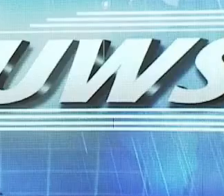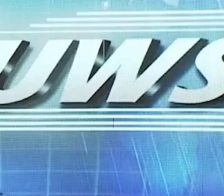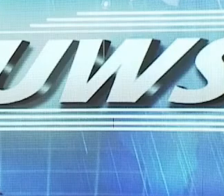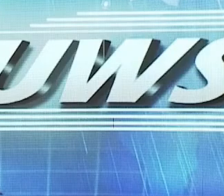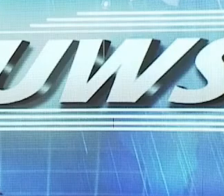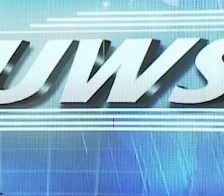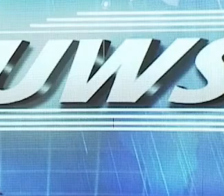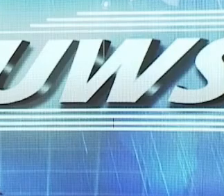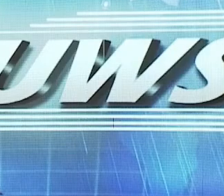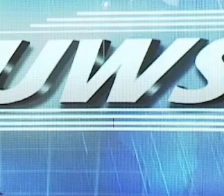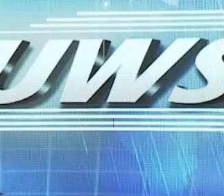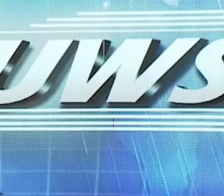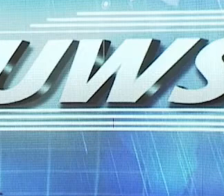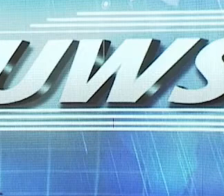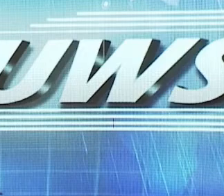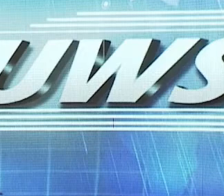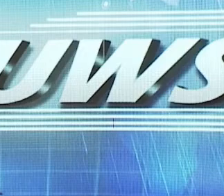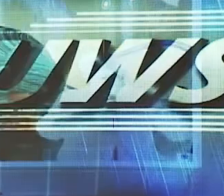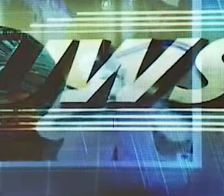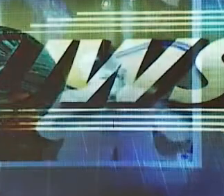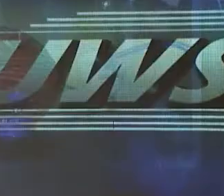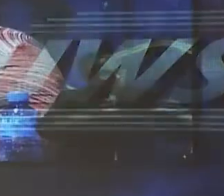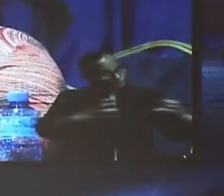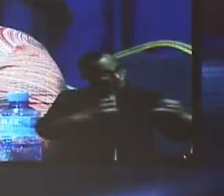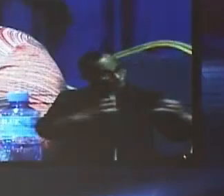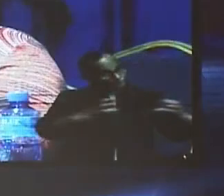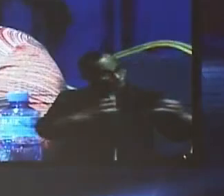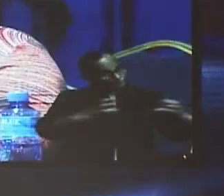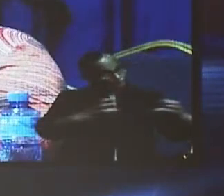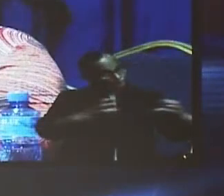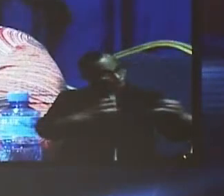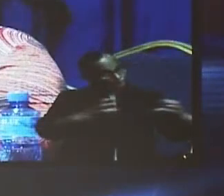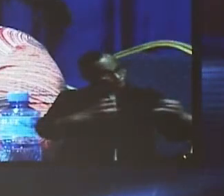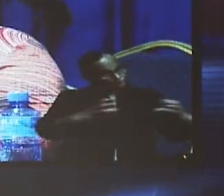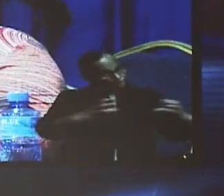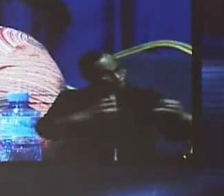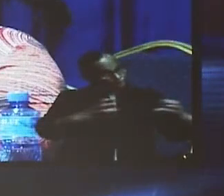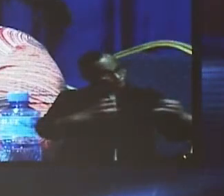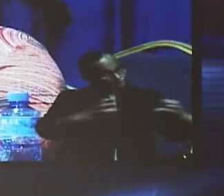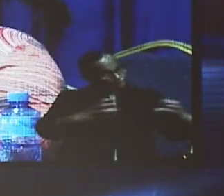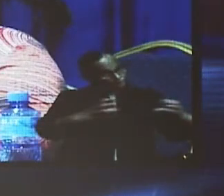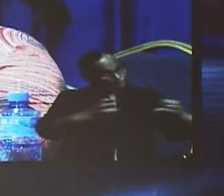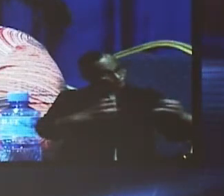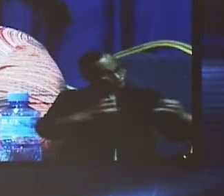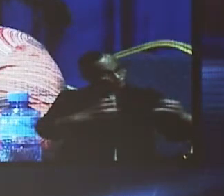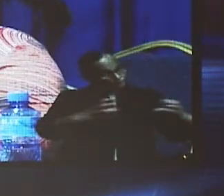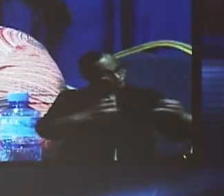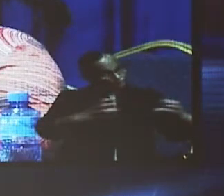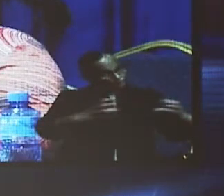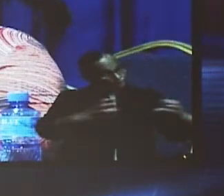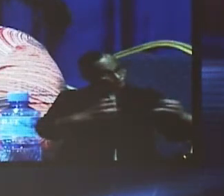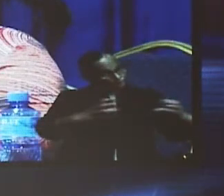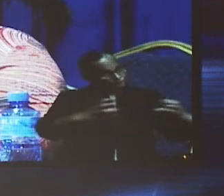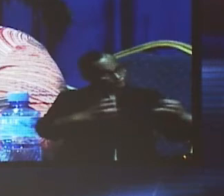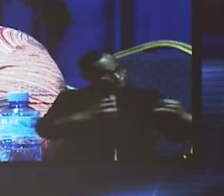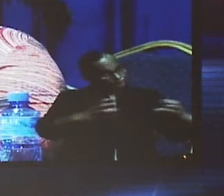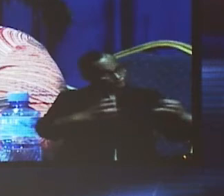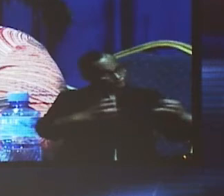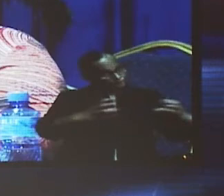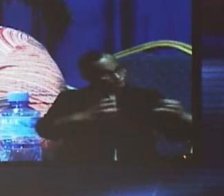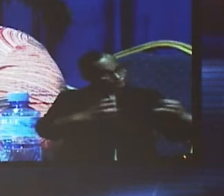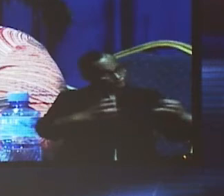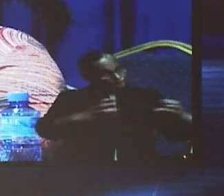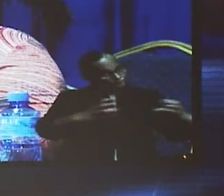Het ministerie van Handel, Industrie en Toerisme heeft een tal van maatregelen aangekondigd voor bedrijven ter voorkoming en beheersing